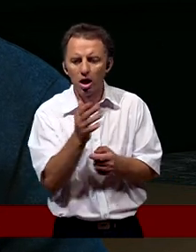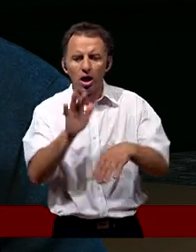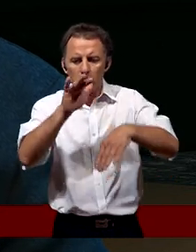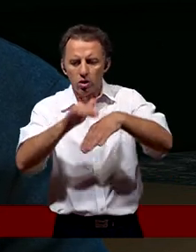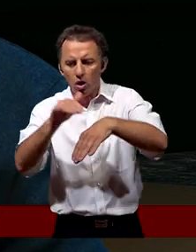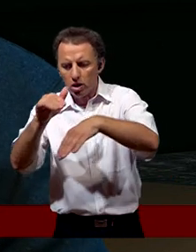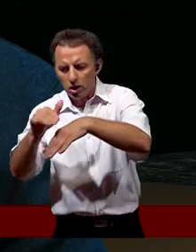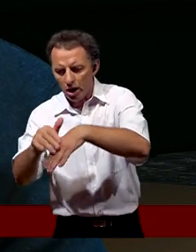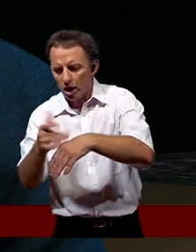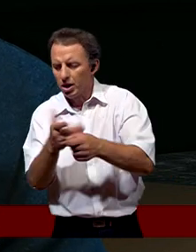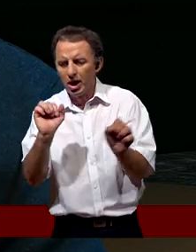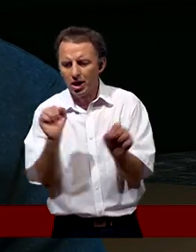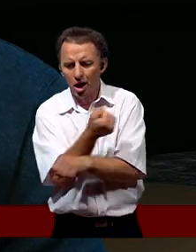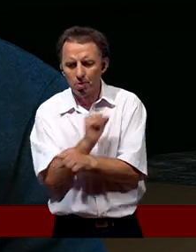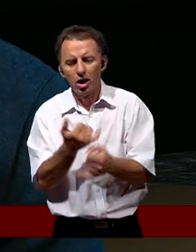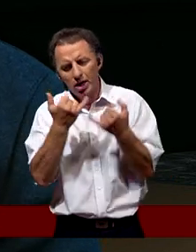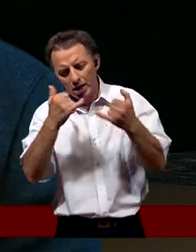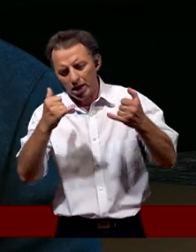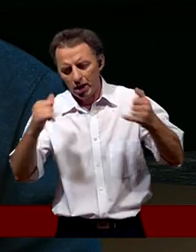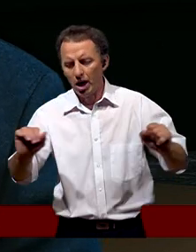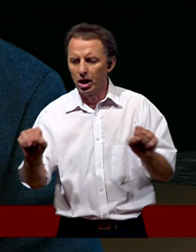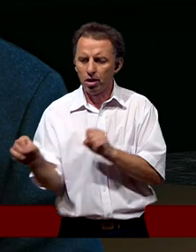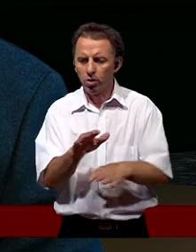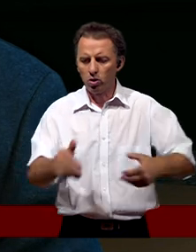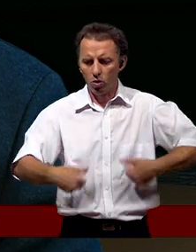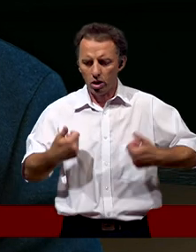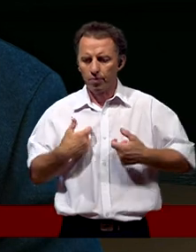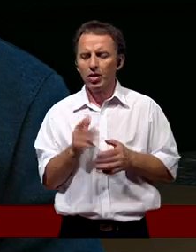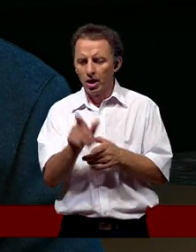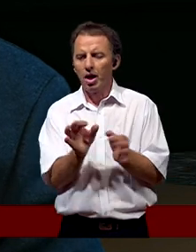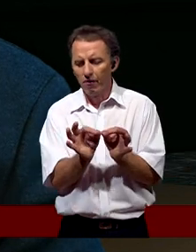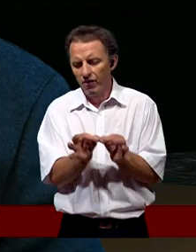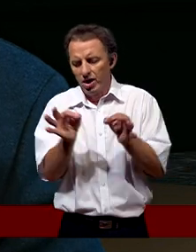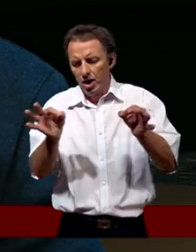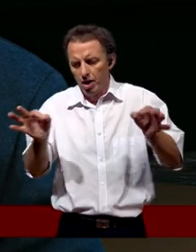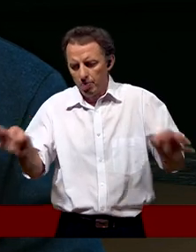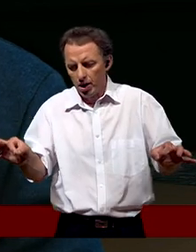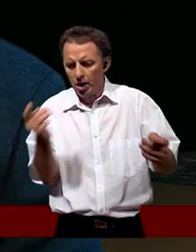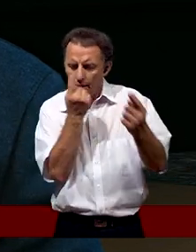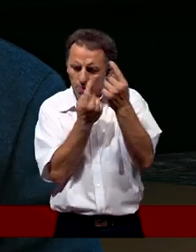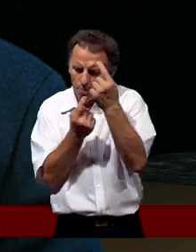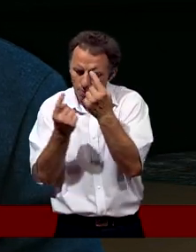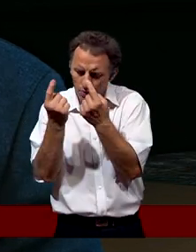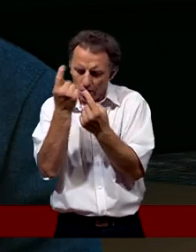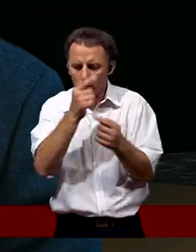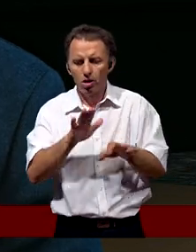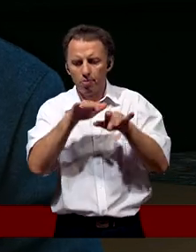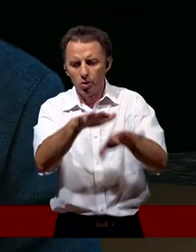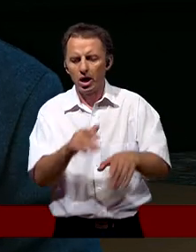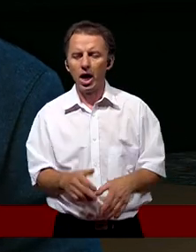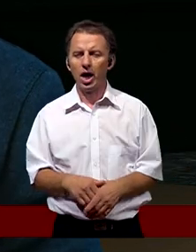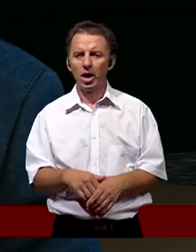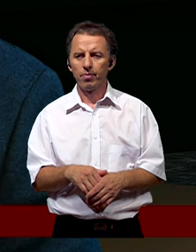dotyka. Niesamowite, zupełnie inny sposób. I to też ma pewien taki wymiar, prawda? Pewna myśl z tego płynie, o czym